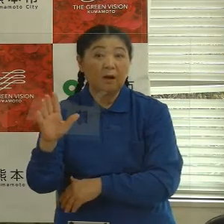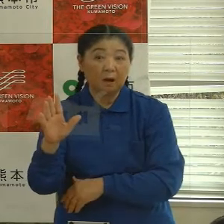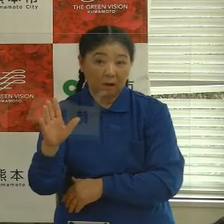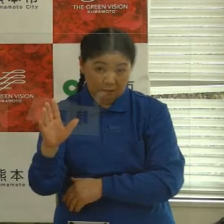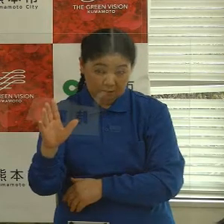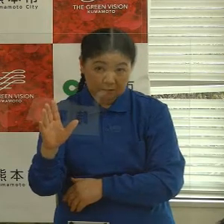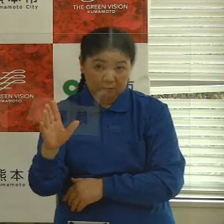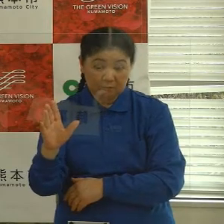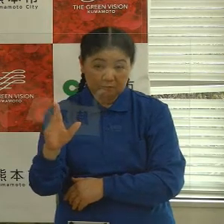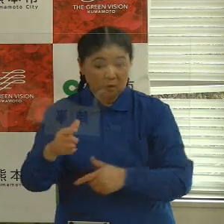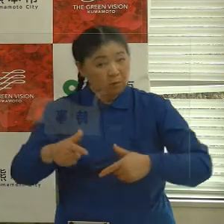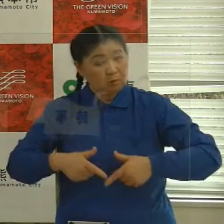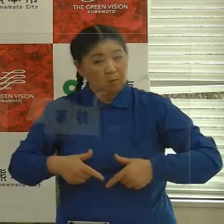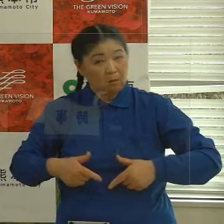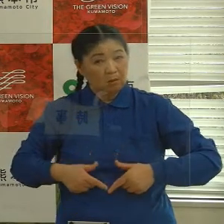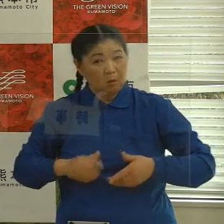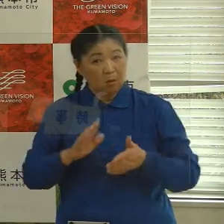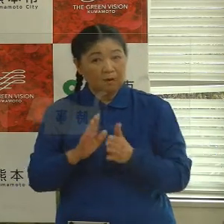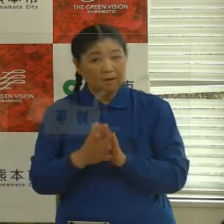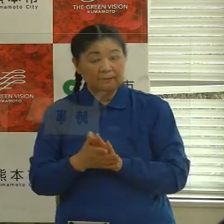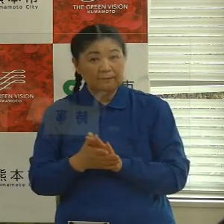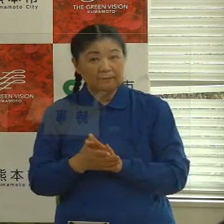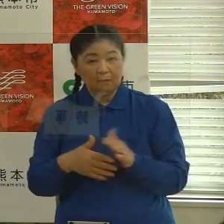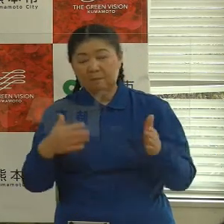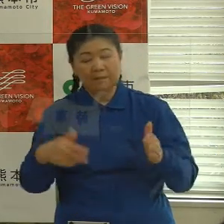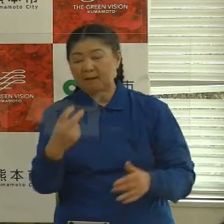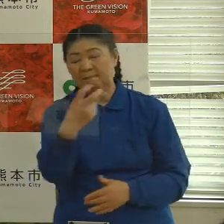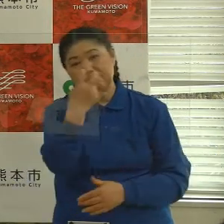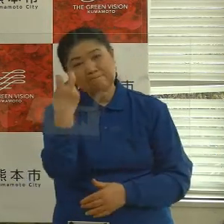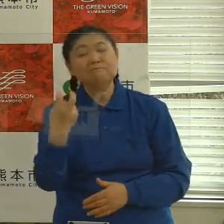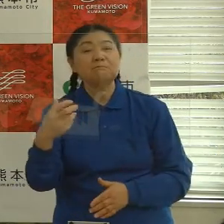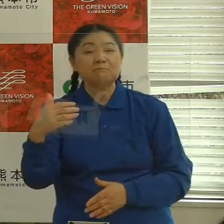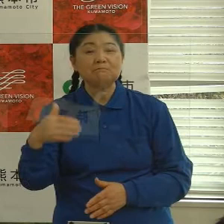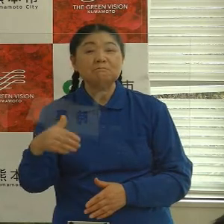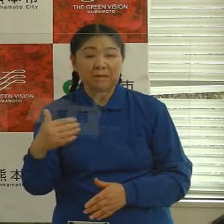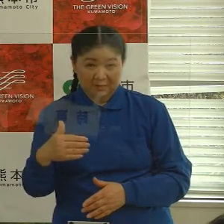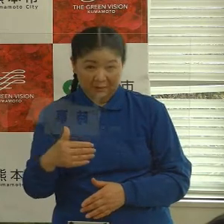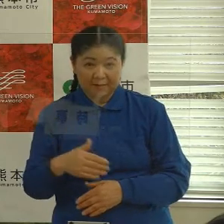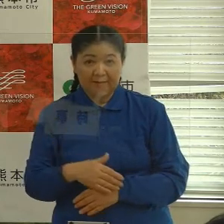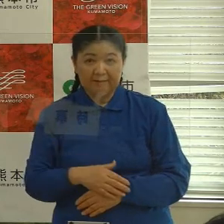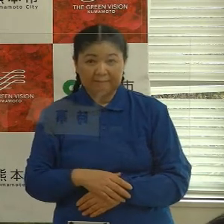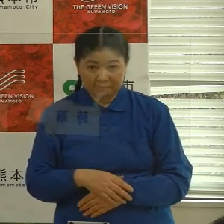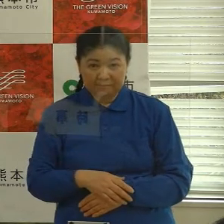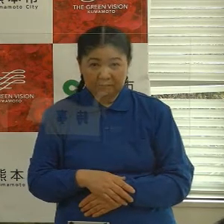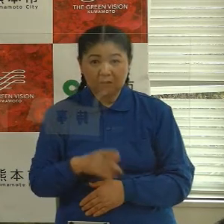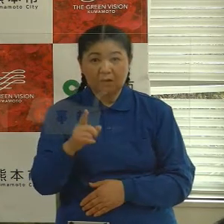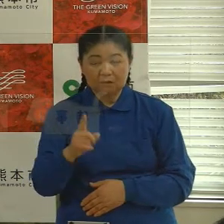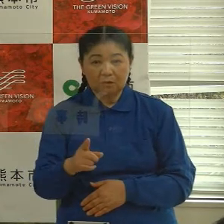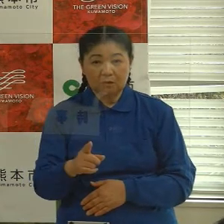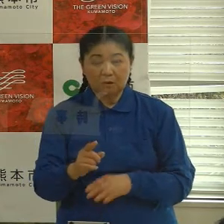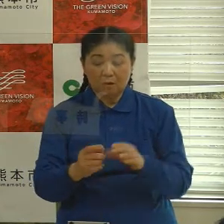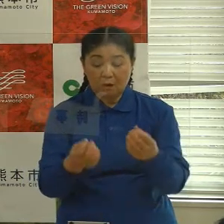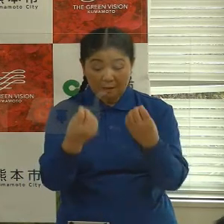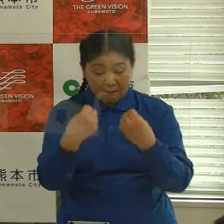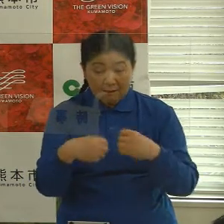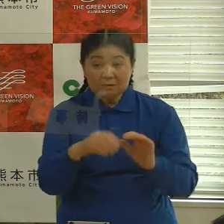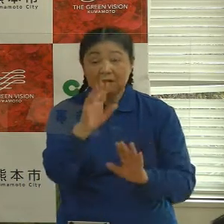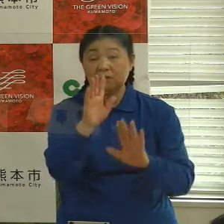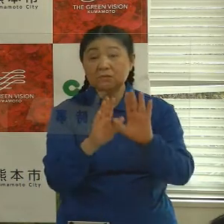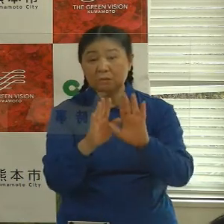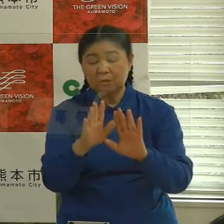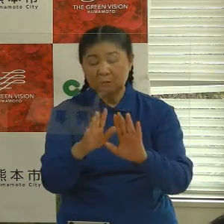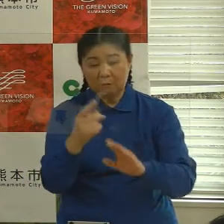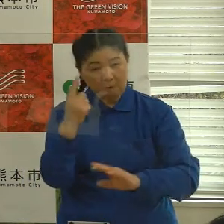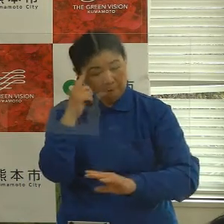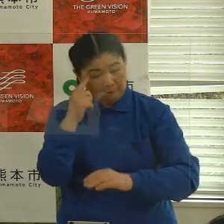ふうに伺っております。熊本県内ではまだ確認をされてないところでありますけれども、そうした感染状況にも十分留